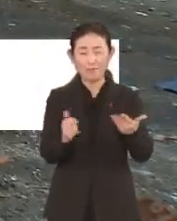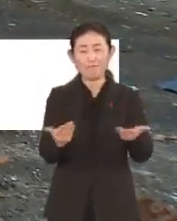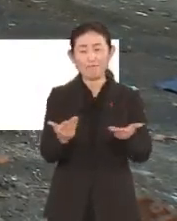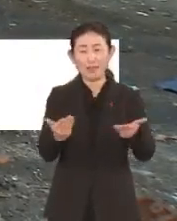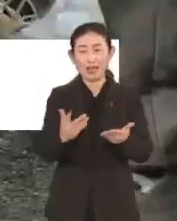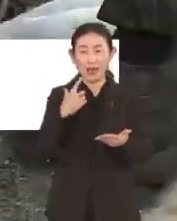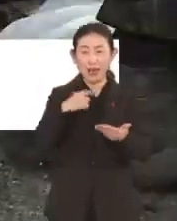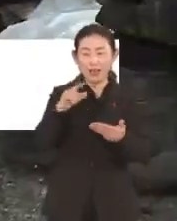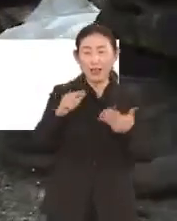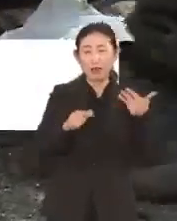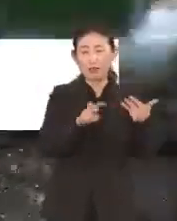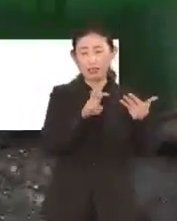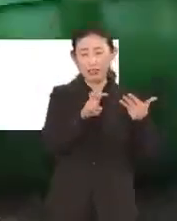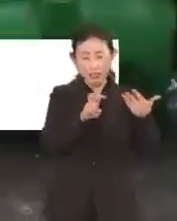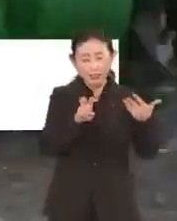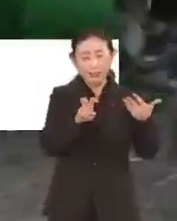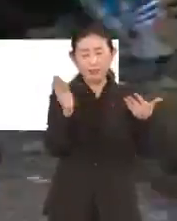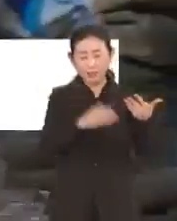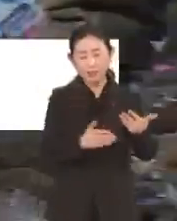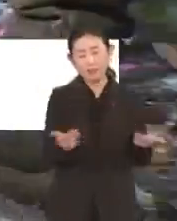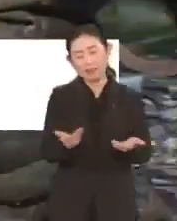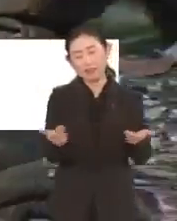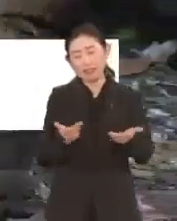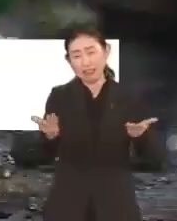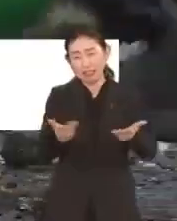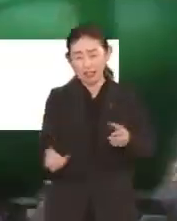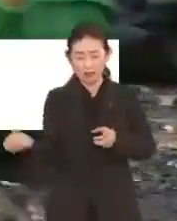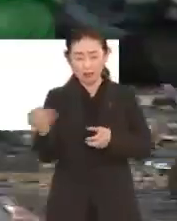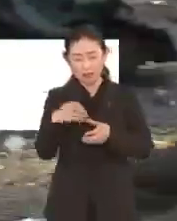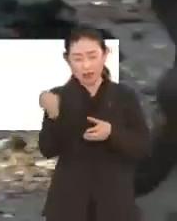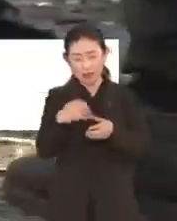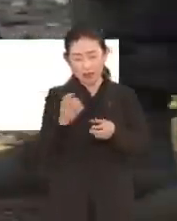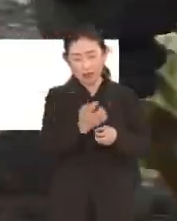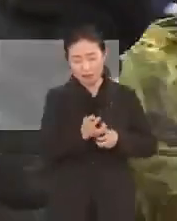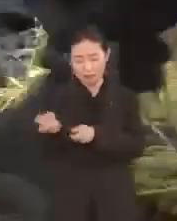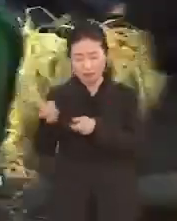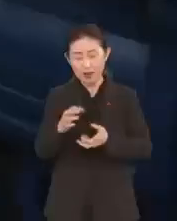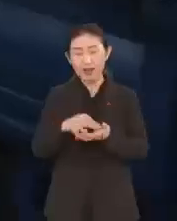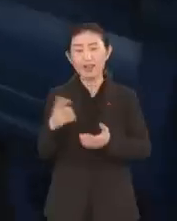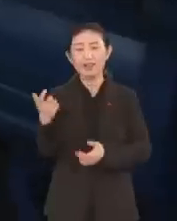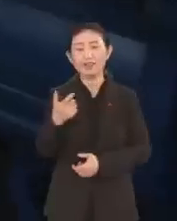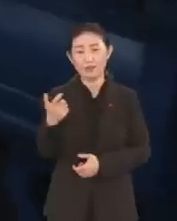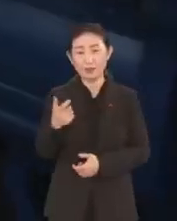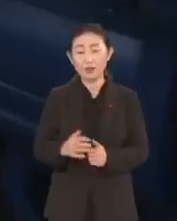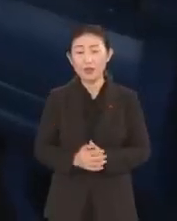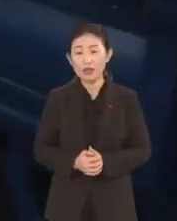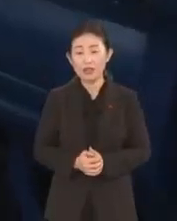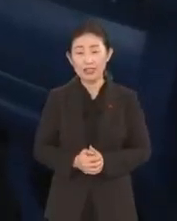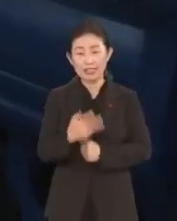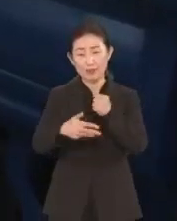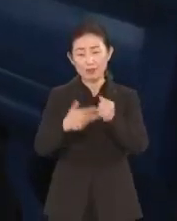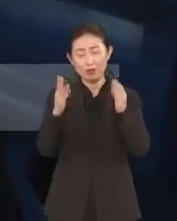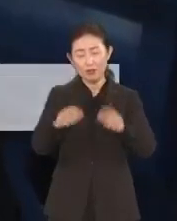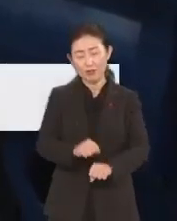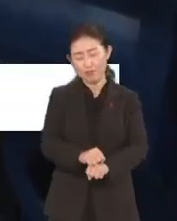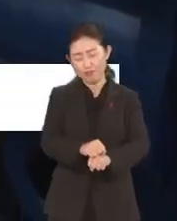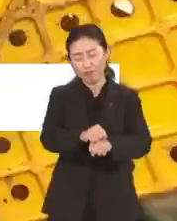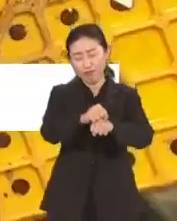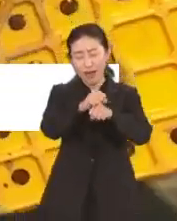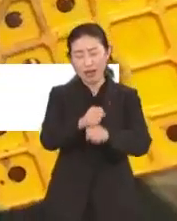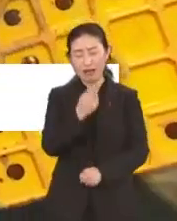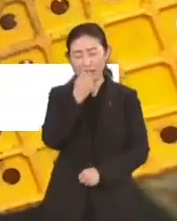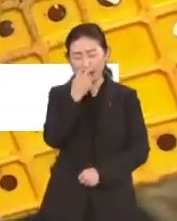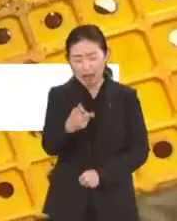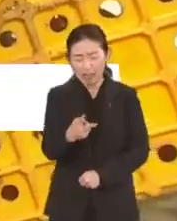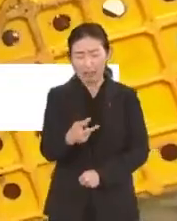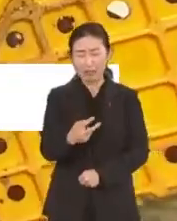해서 1톤 차량 한 60대 정도로 해서 3년 만에 치워진 쓰레기에 그동안 악취와 스트레스에